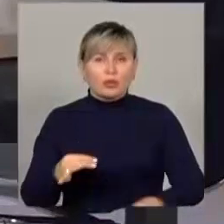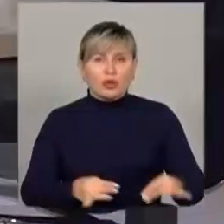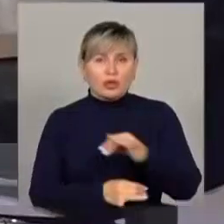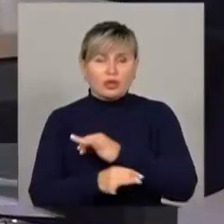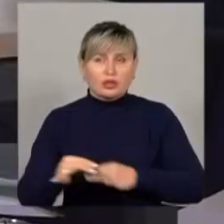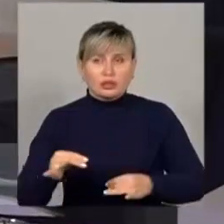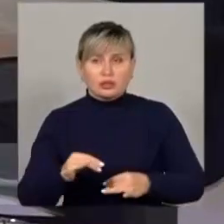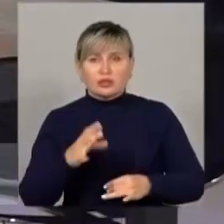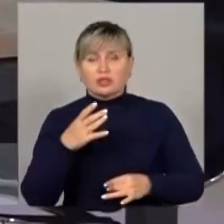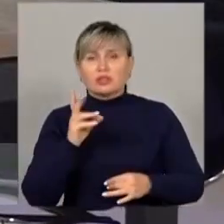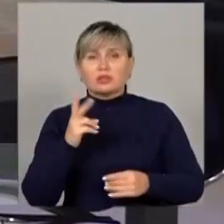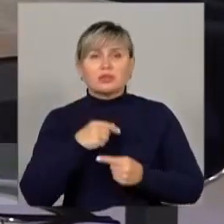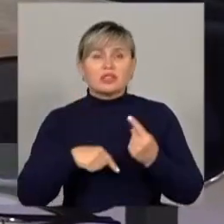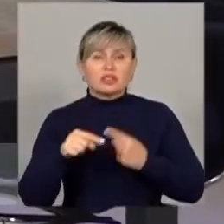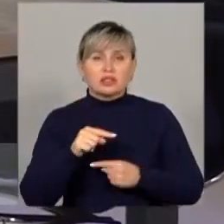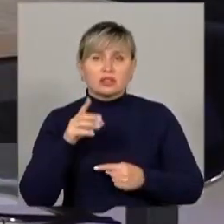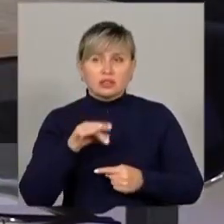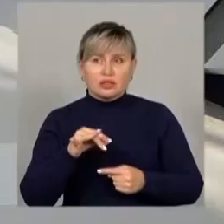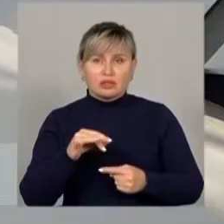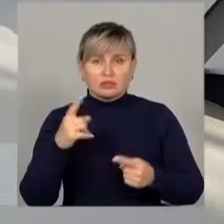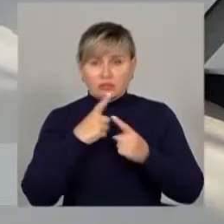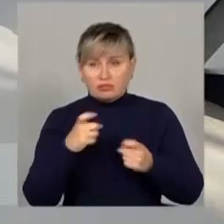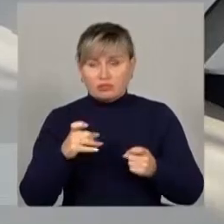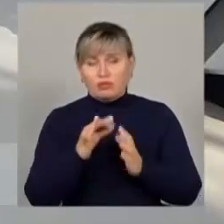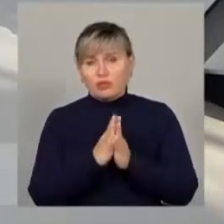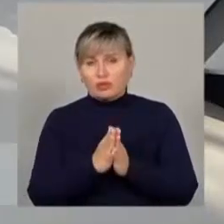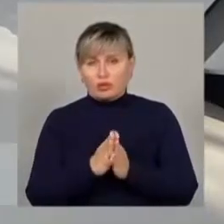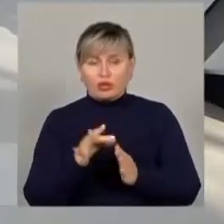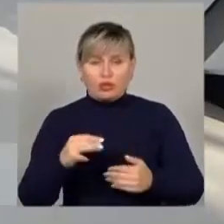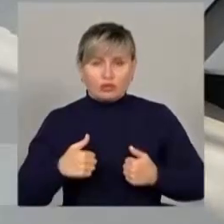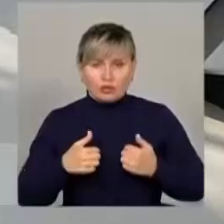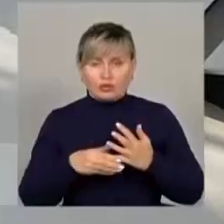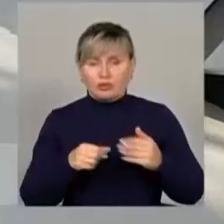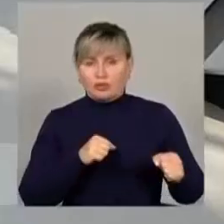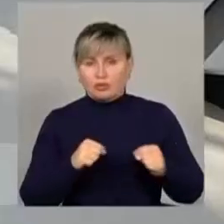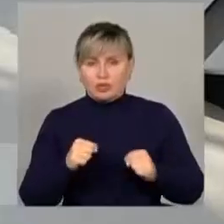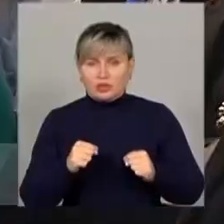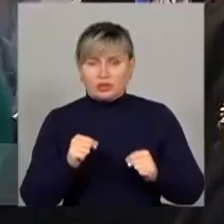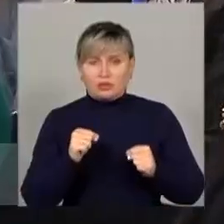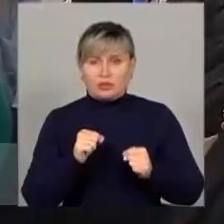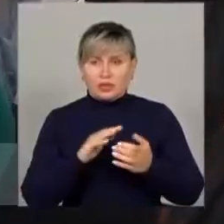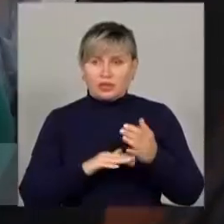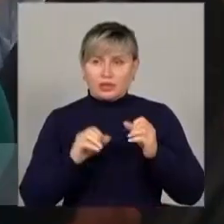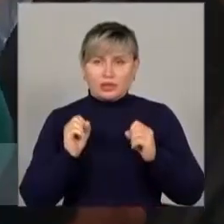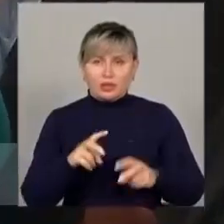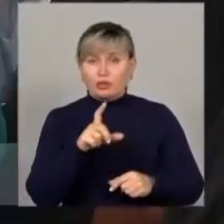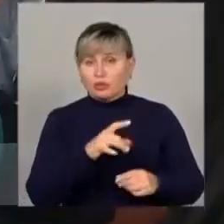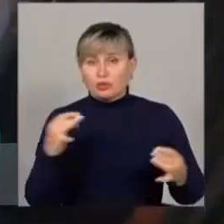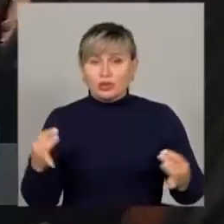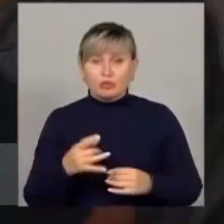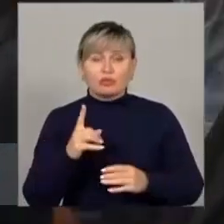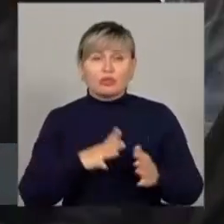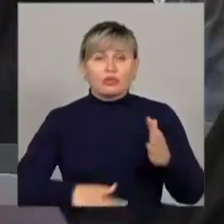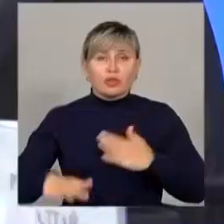с потенциальными инвесторами. Прозвучала на встрече и просьба об усилении сейсмобезопасности. Горожане поинтересовались, почему во